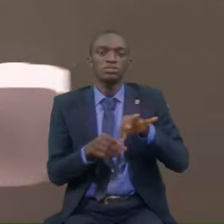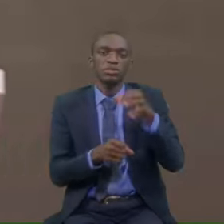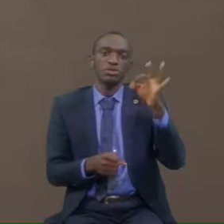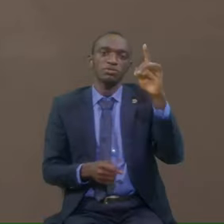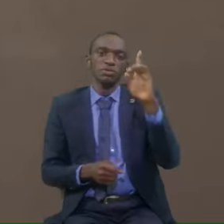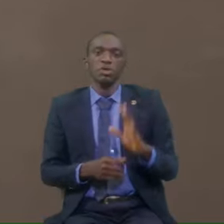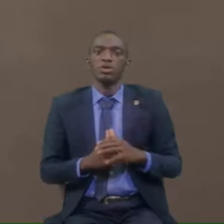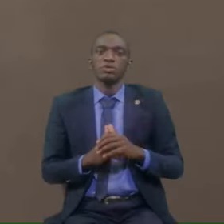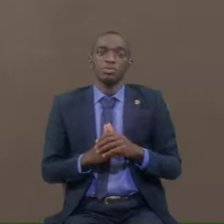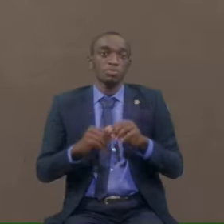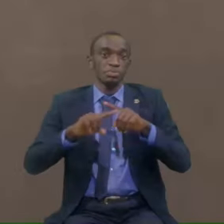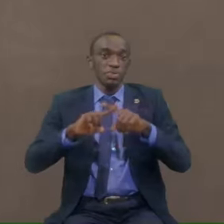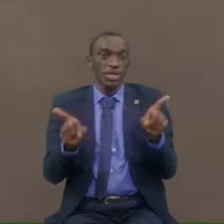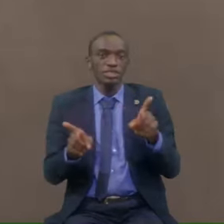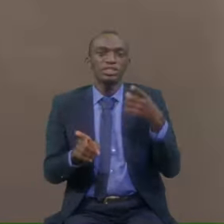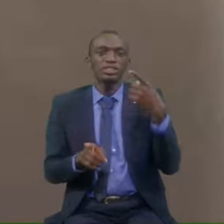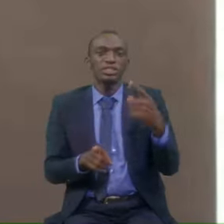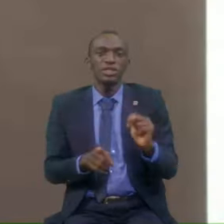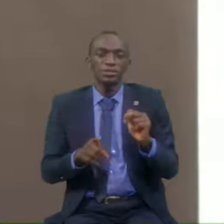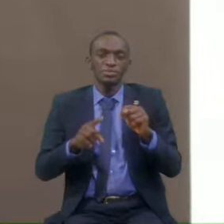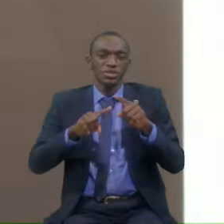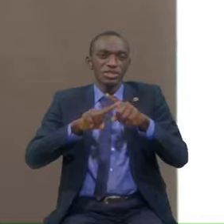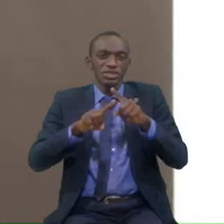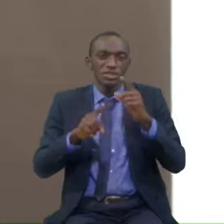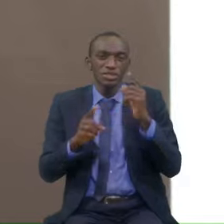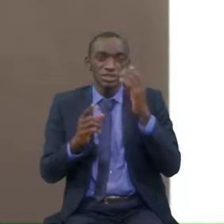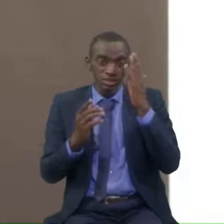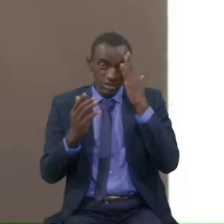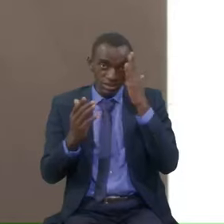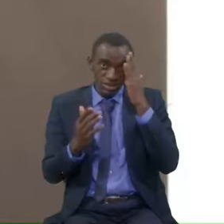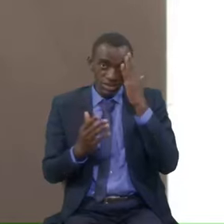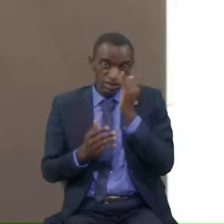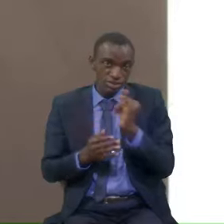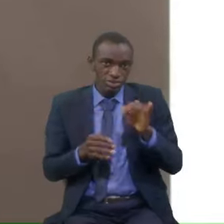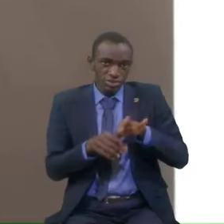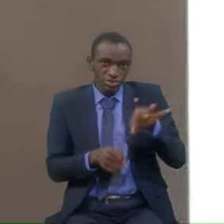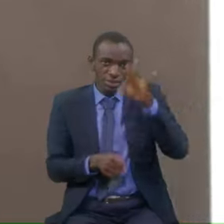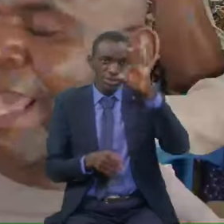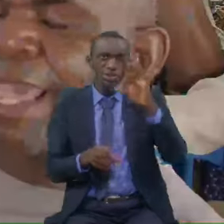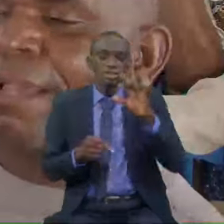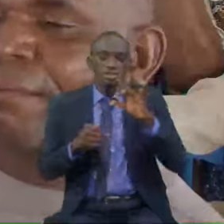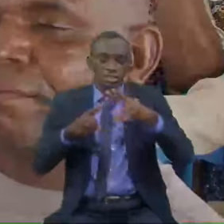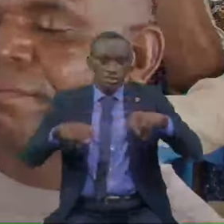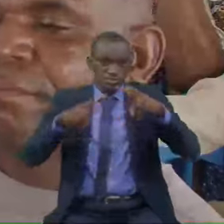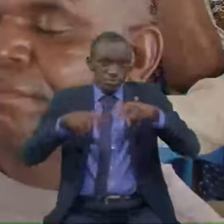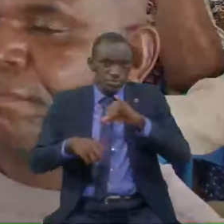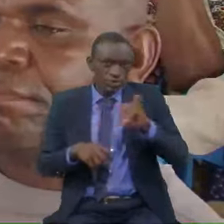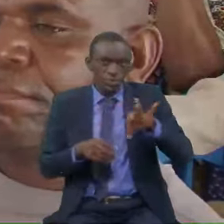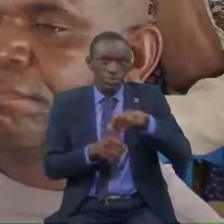Dieu, mais l'esprit de discernement, l'esprit de défenseur, il va te